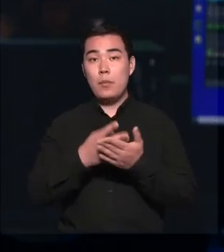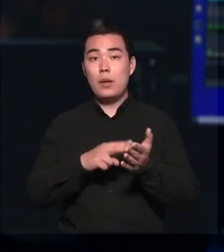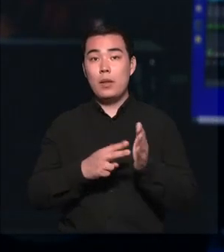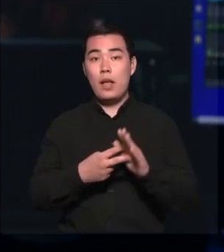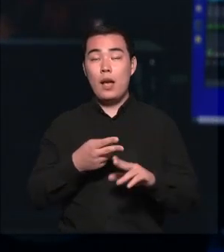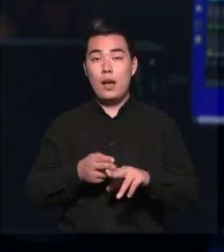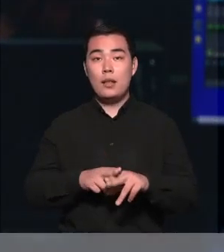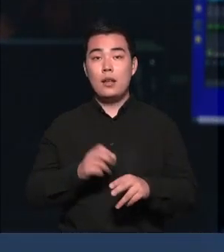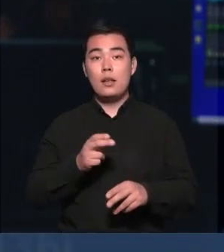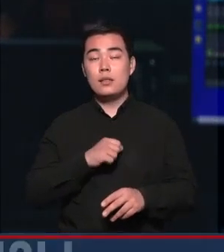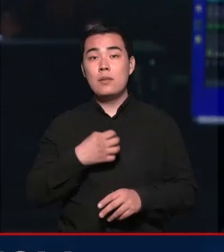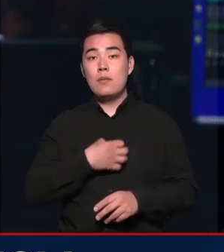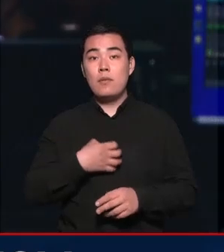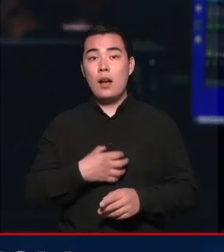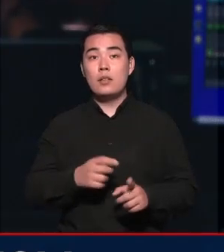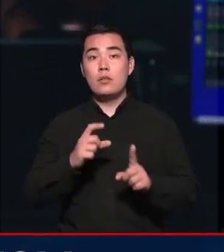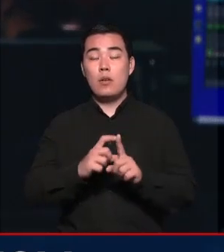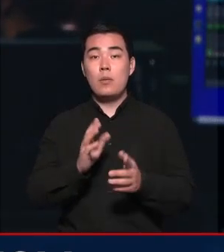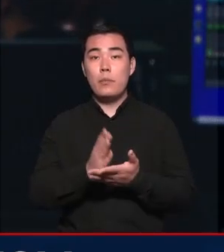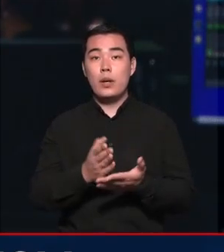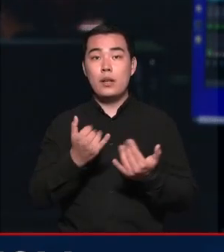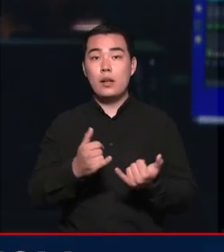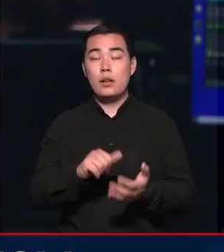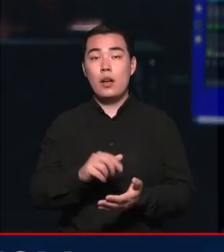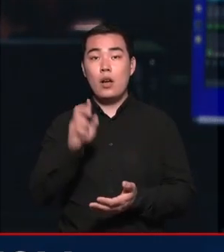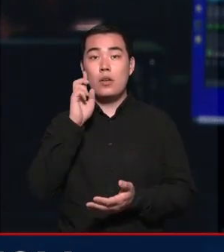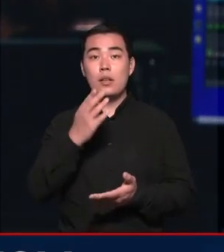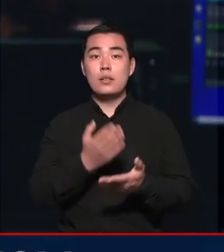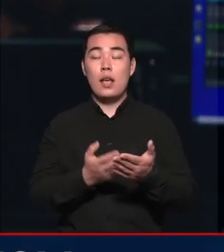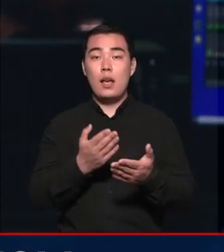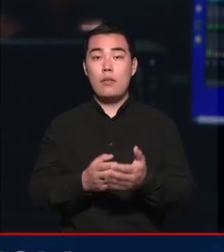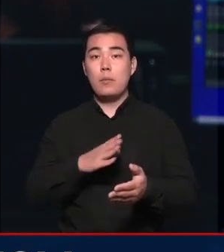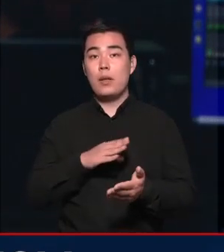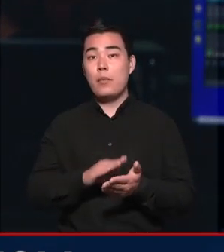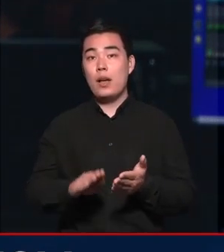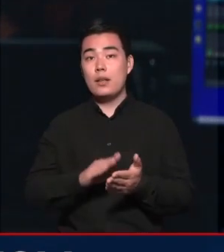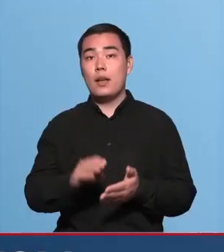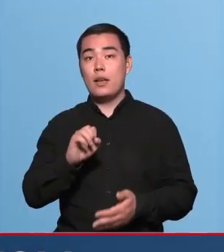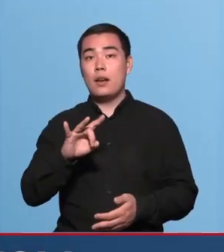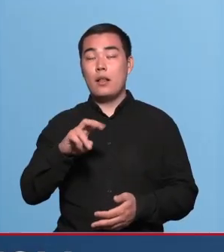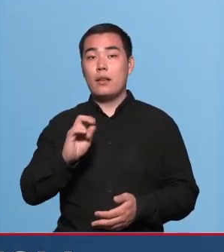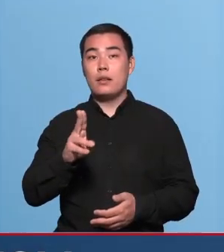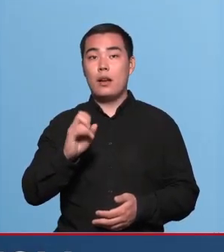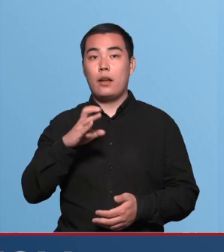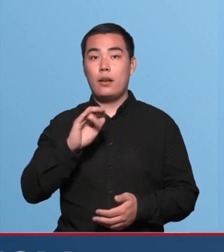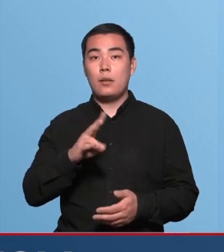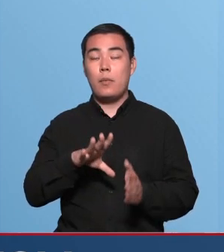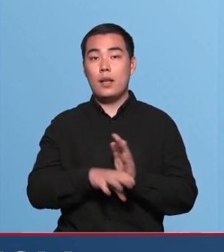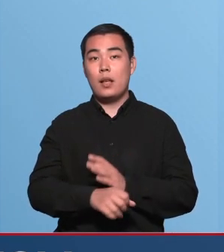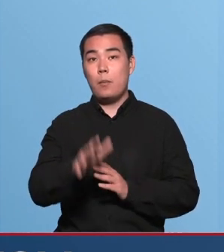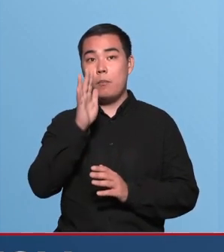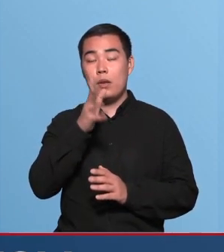Бұның астарында қандай маңызды мәселе жатқан бүгін мемлекеттік кеңесші тарқатып жазды. Ерлан Қариннің айтуынша соңғы 5